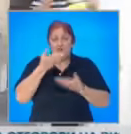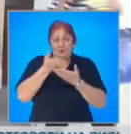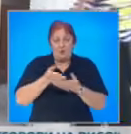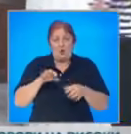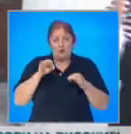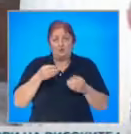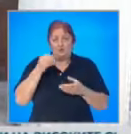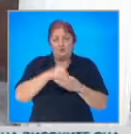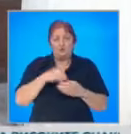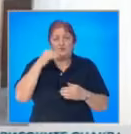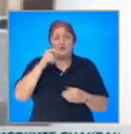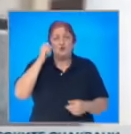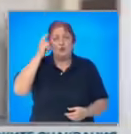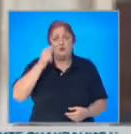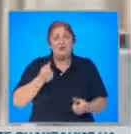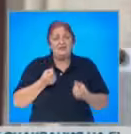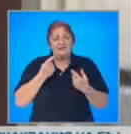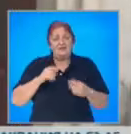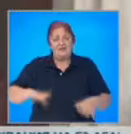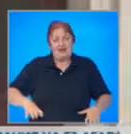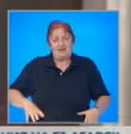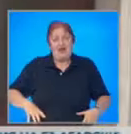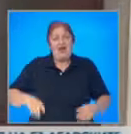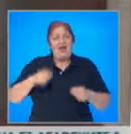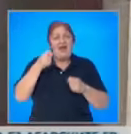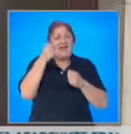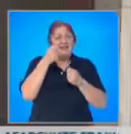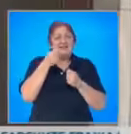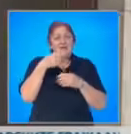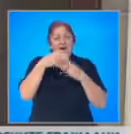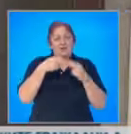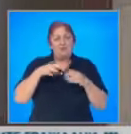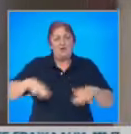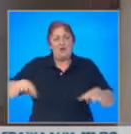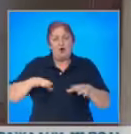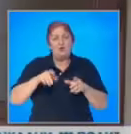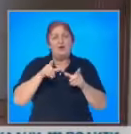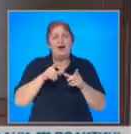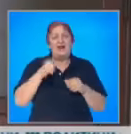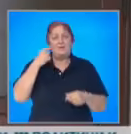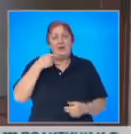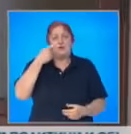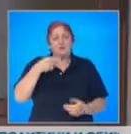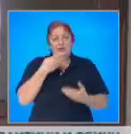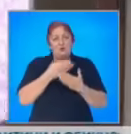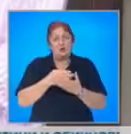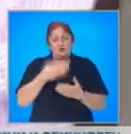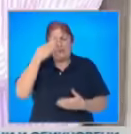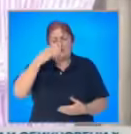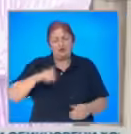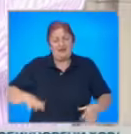изрази готовност да се включи в бъдещи културни инициативи на града и да снима филми в региона. Мария Бакалова ще бъде предложена и за